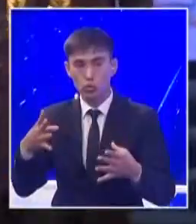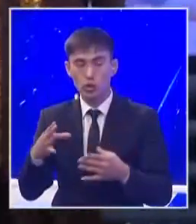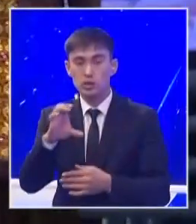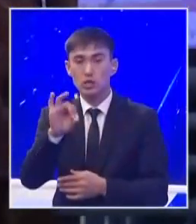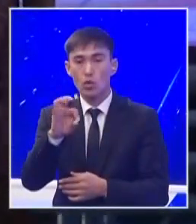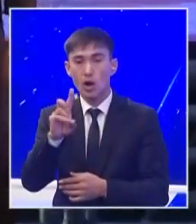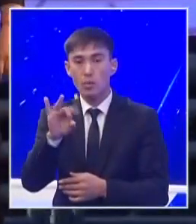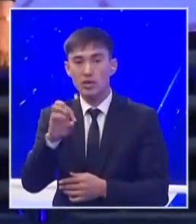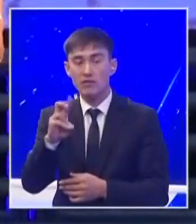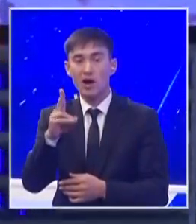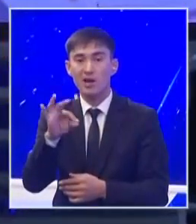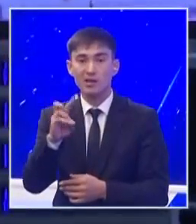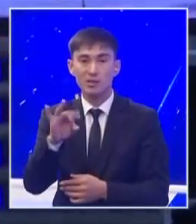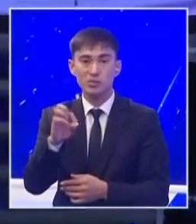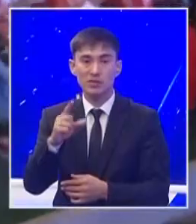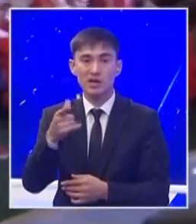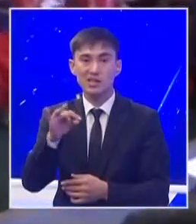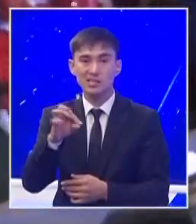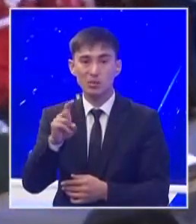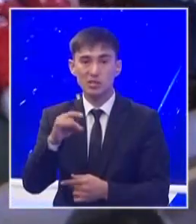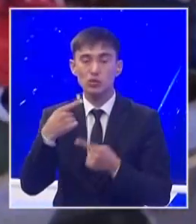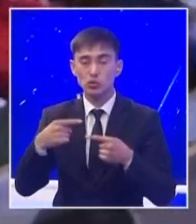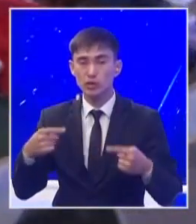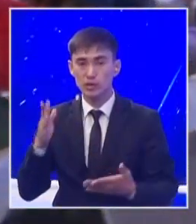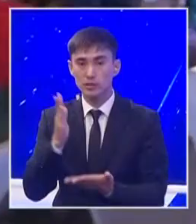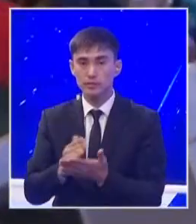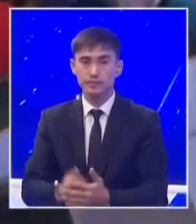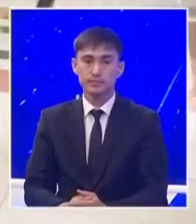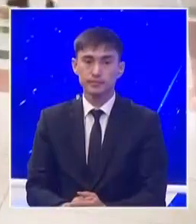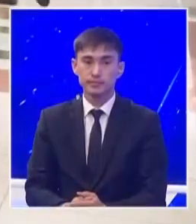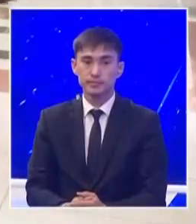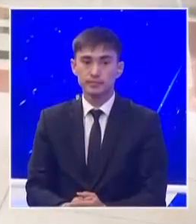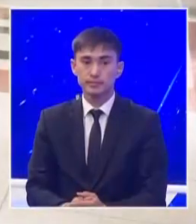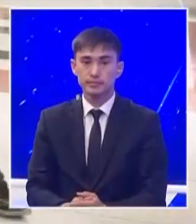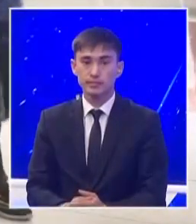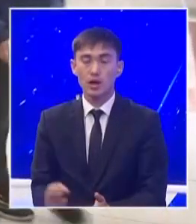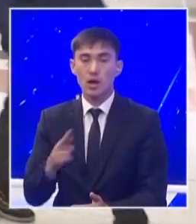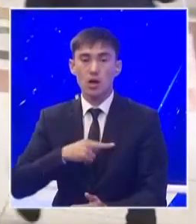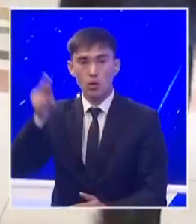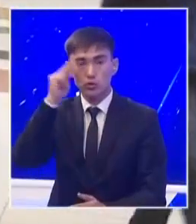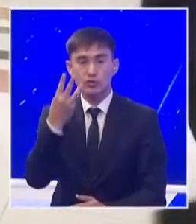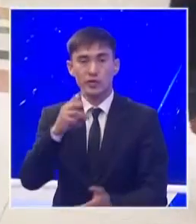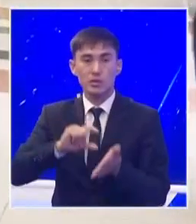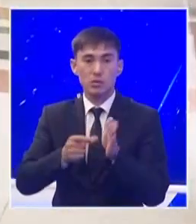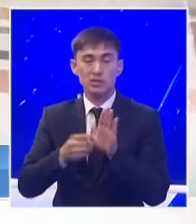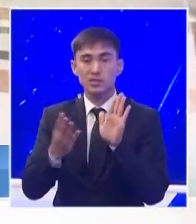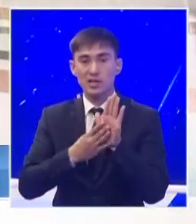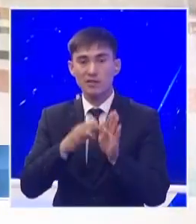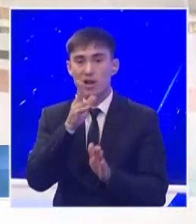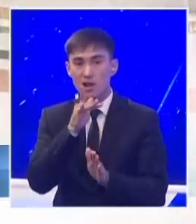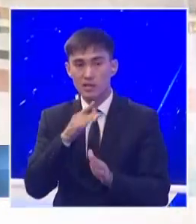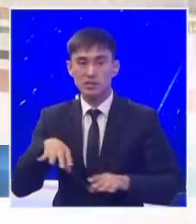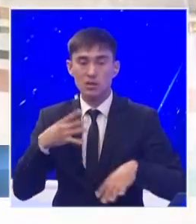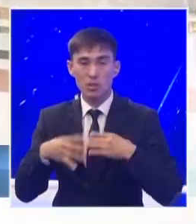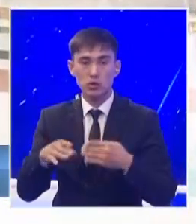Сауля Ахмадиева, Кайрат Каблисанов, Газиза Абдиева и другие. Я учусь в 3-м классе, мне 9 лет, и я